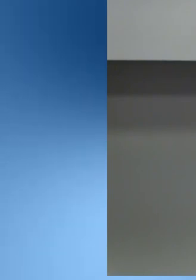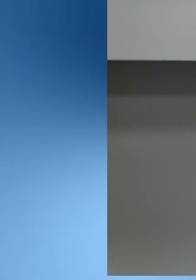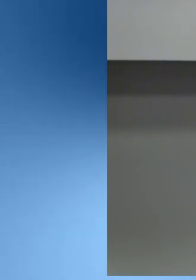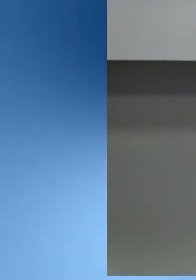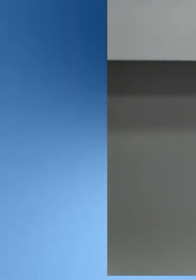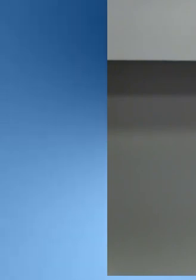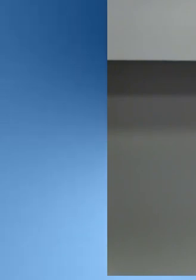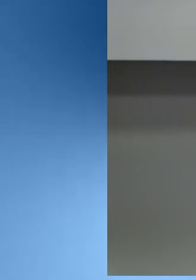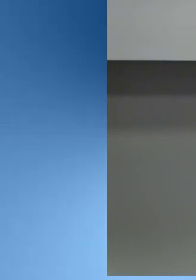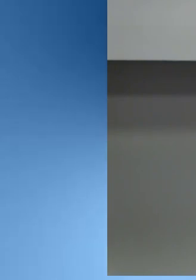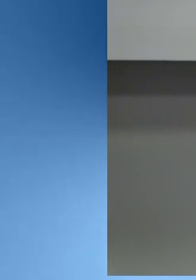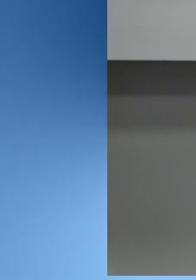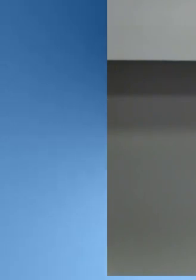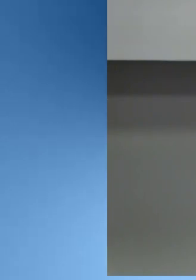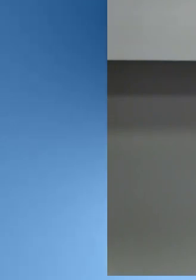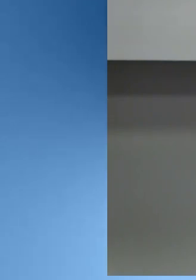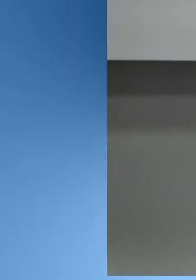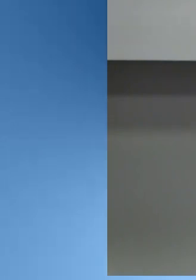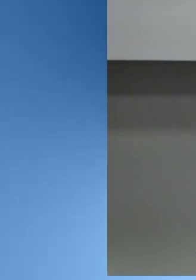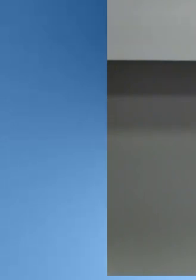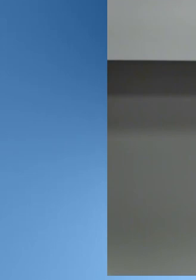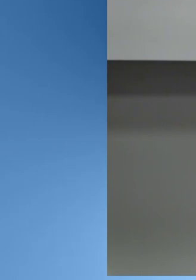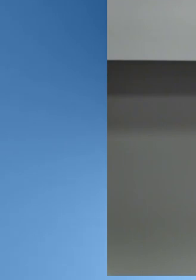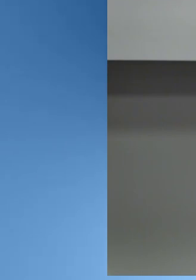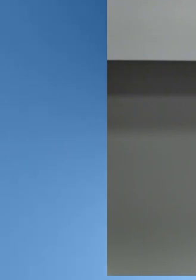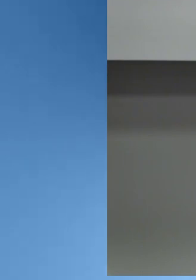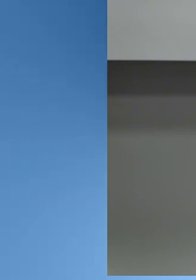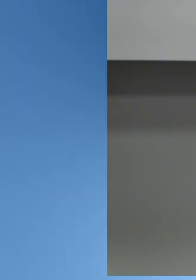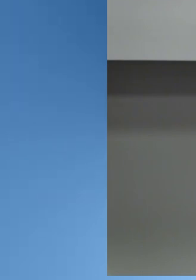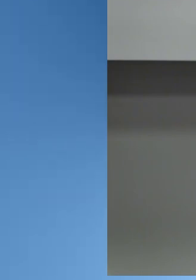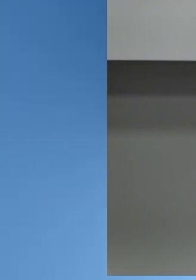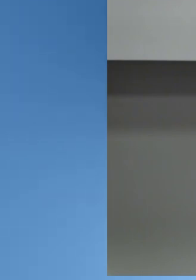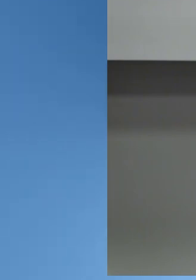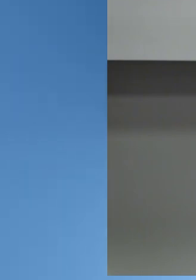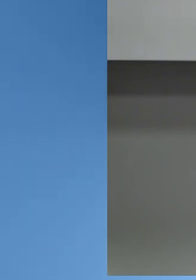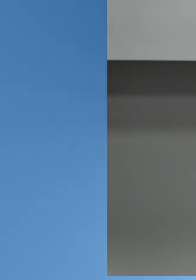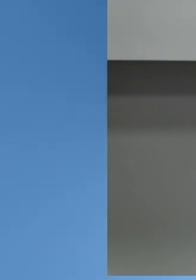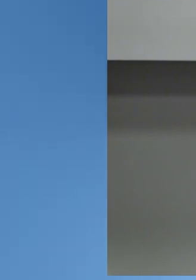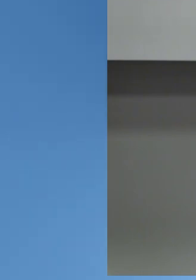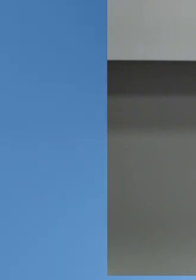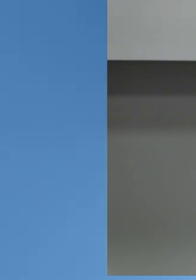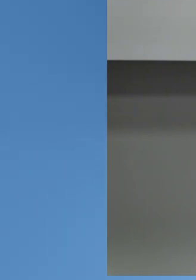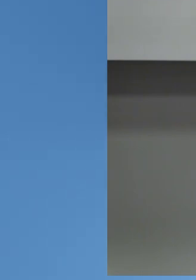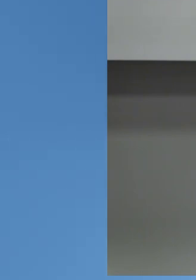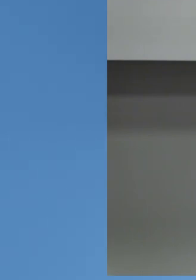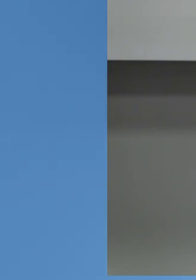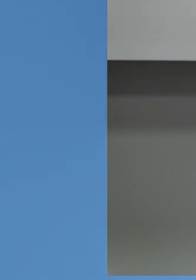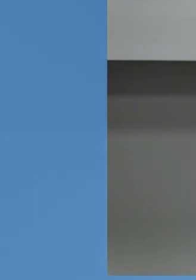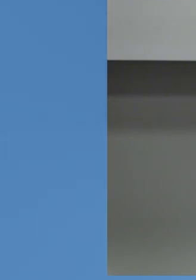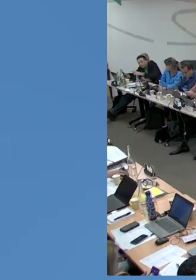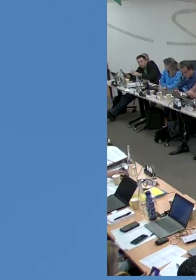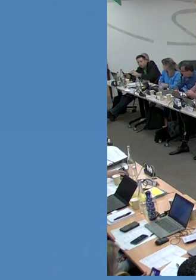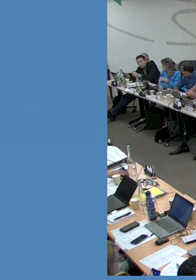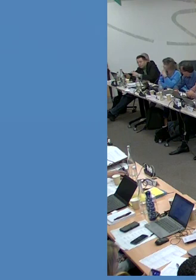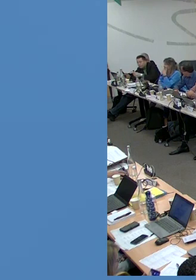le quorum on s'arrête et on reprend dans 3 jours c'est votre choix oui monsieur aluto pour faire de la polémique